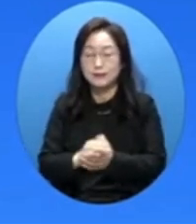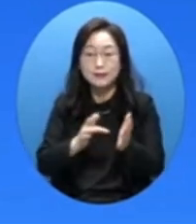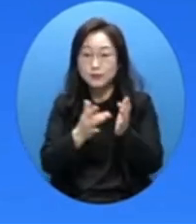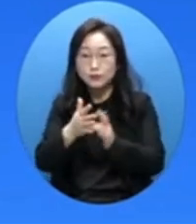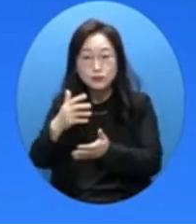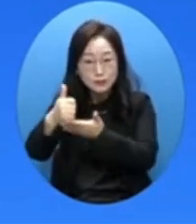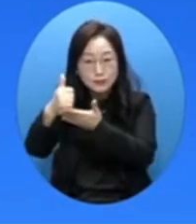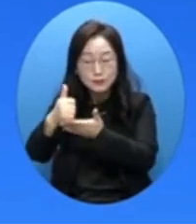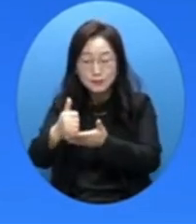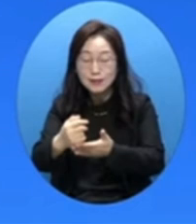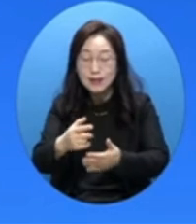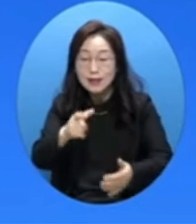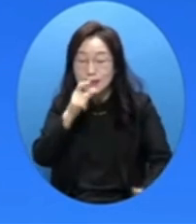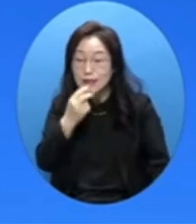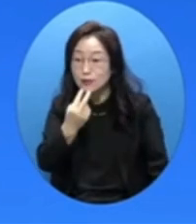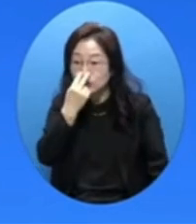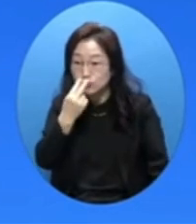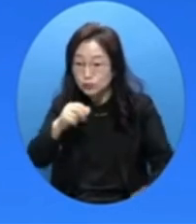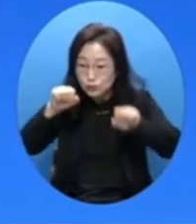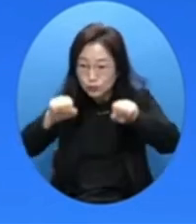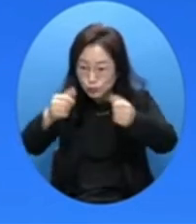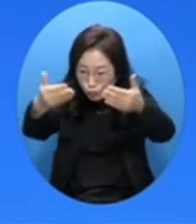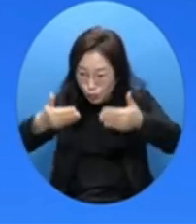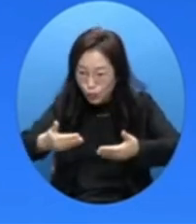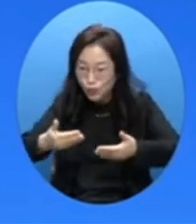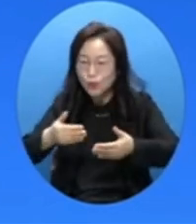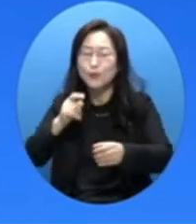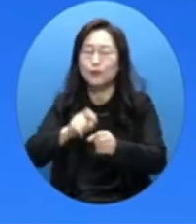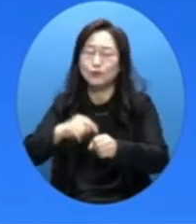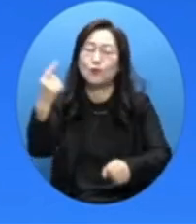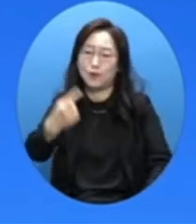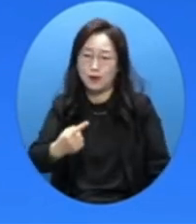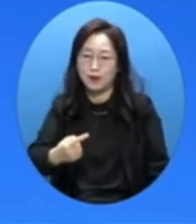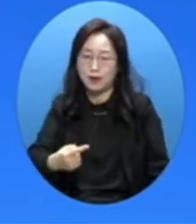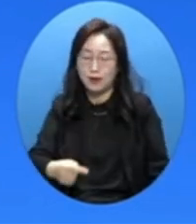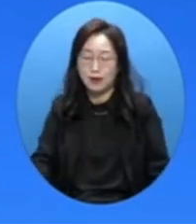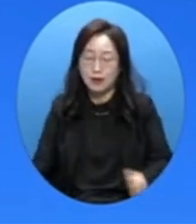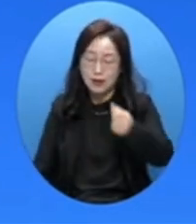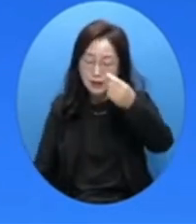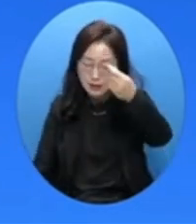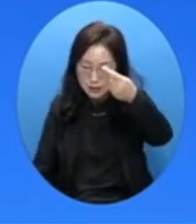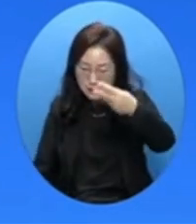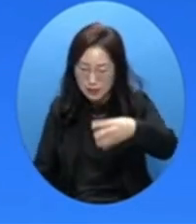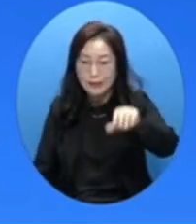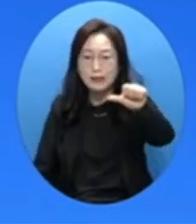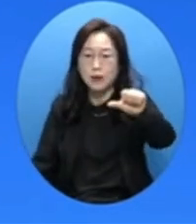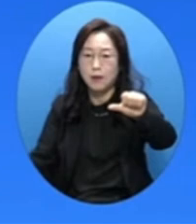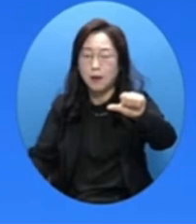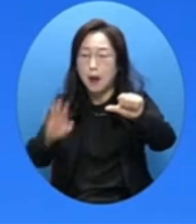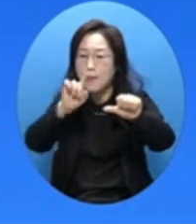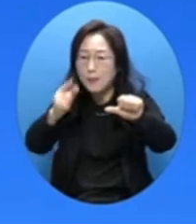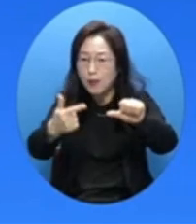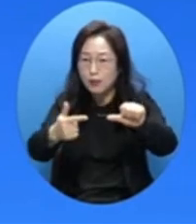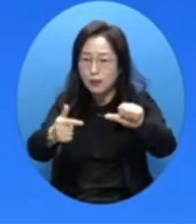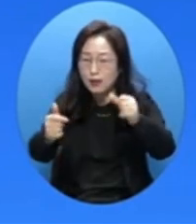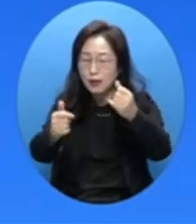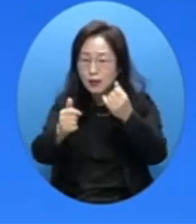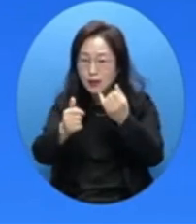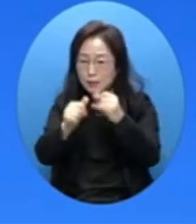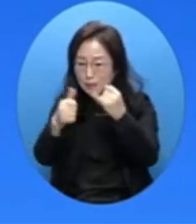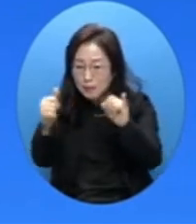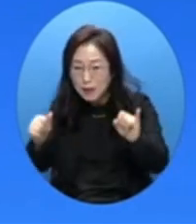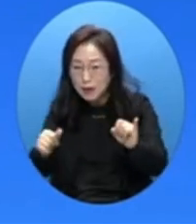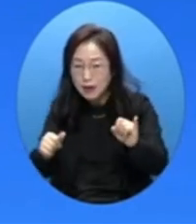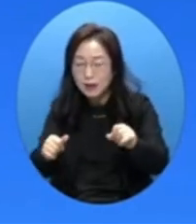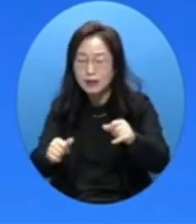예수님께서 이 생수를 주시기 위해 이 땅에 오신 것입니다. 다섯 번이나 결혼을 실패하고 여섯 번째 사람하고 그냥 동거하고 있던 사마리아 여인에게